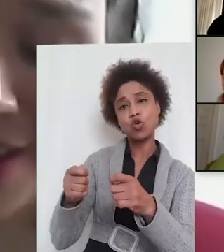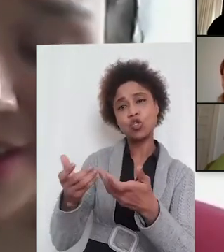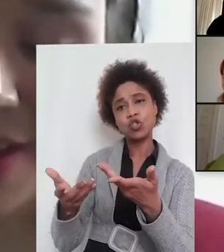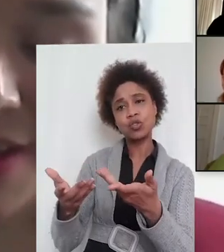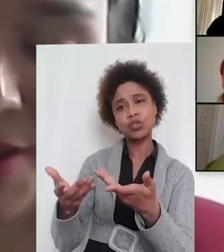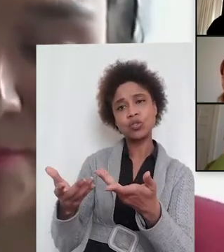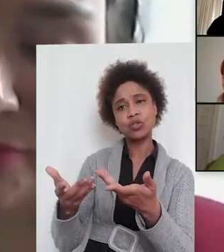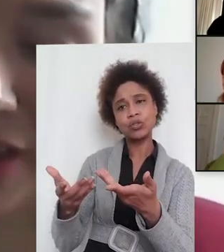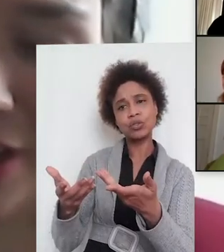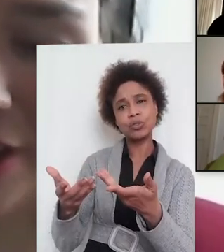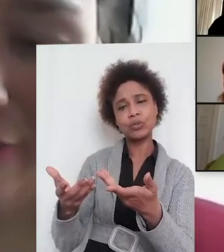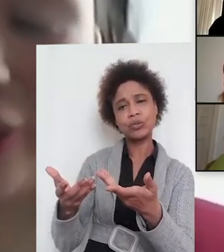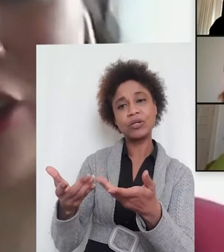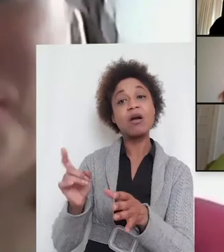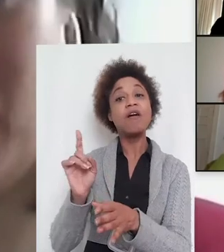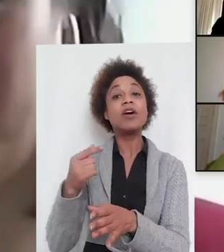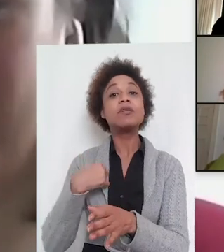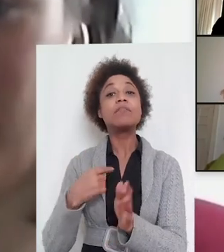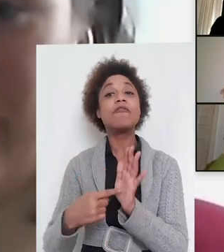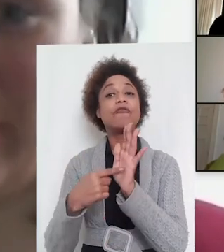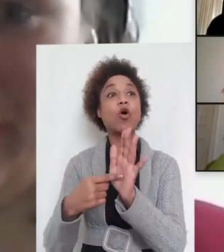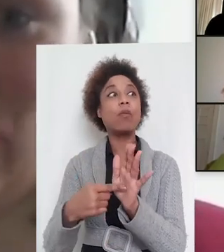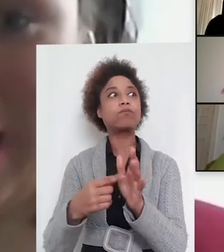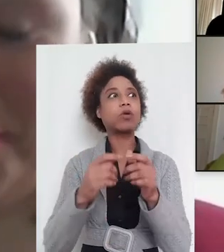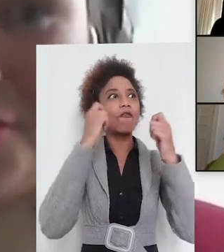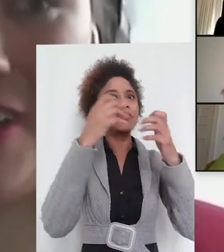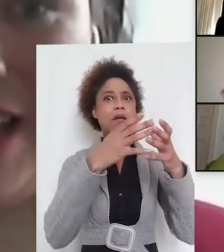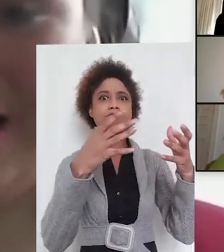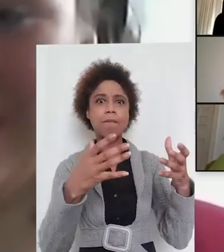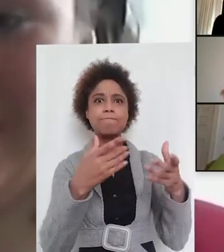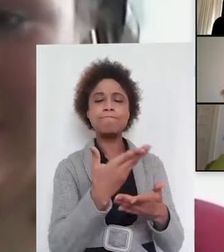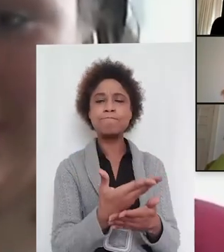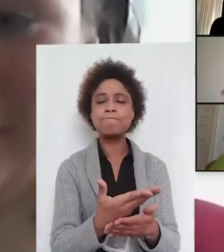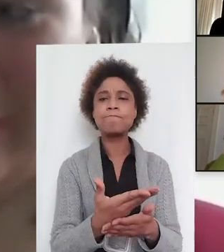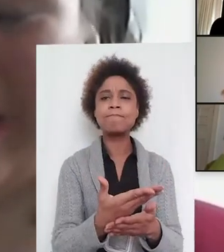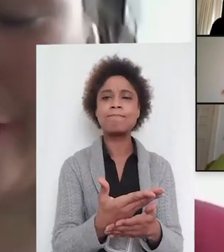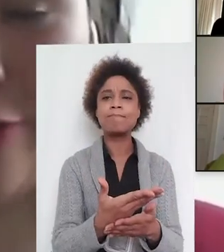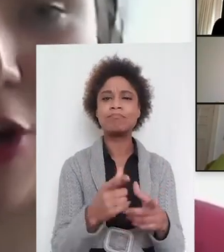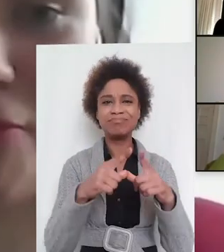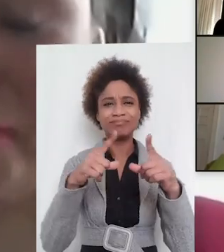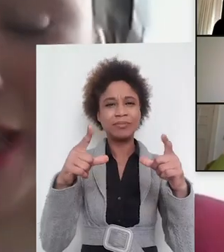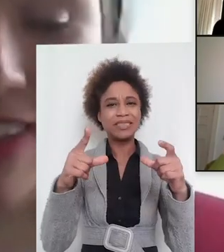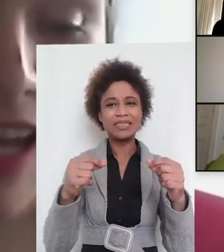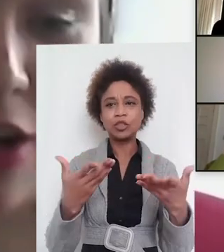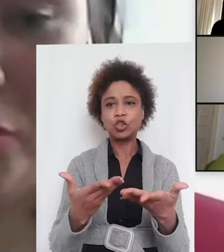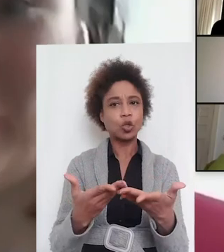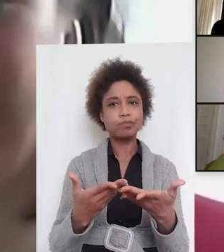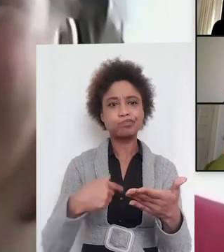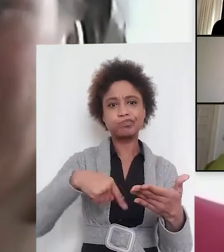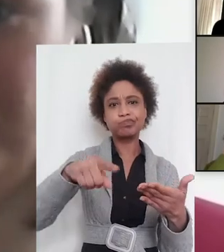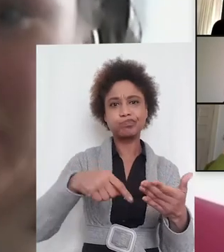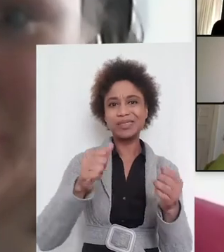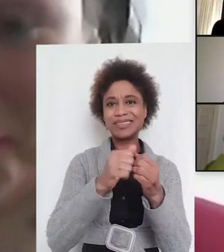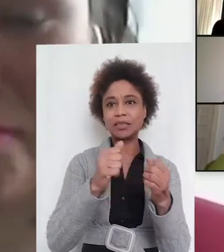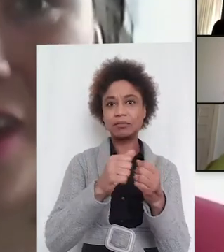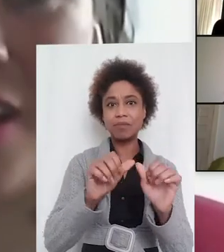eigenlijk. Want als je bijvoorbeeld een groot festival hebt en de ticketverkoop begint aankomende zaterdag